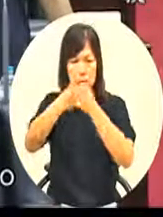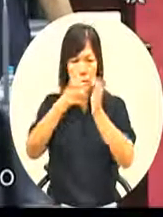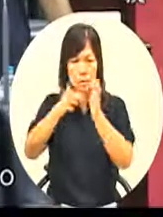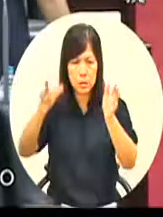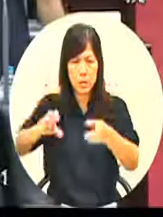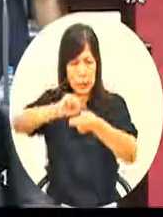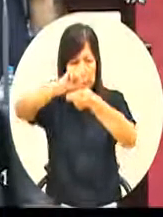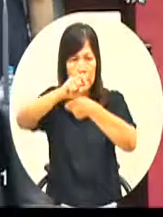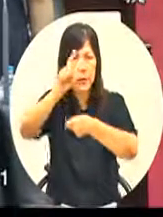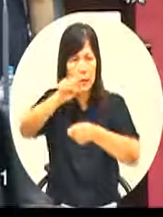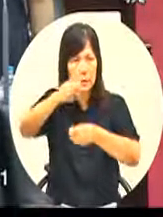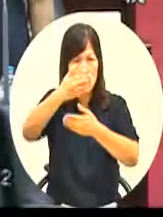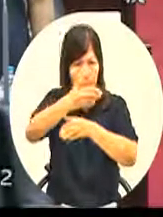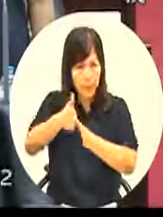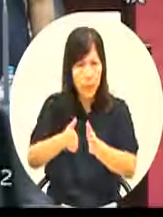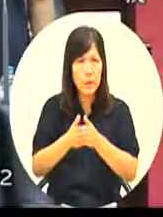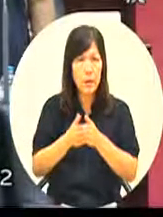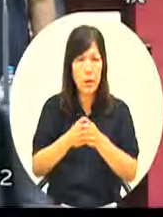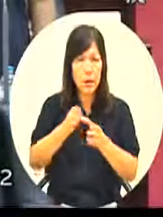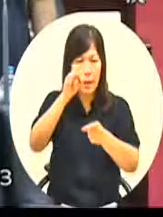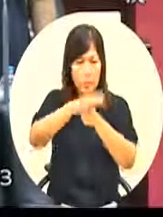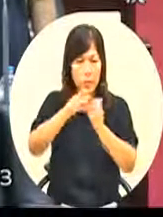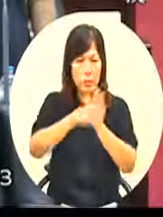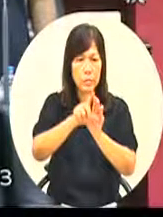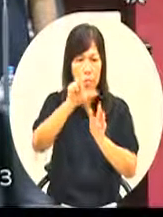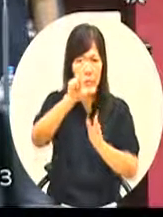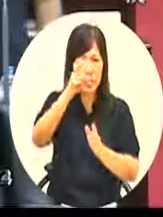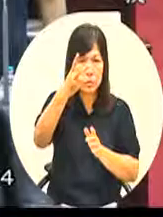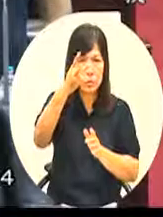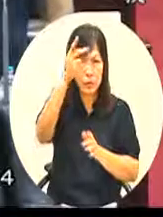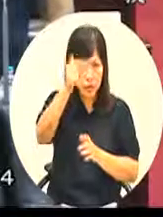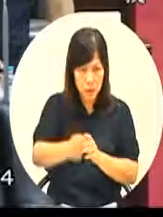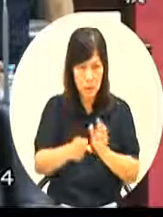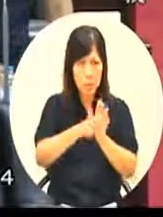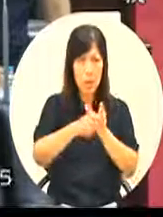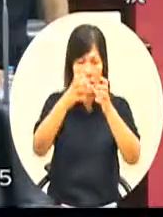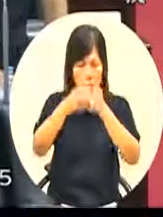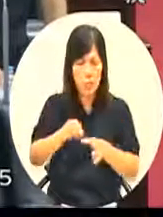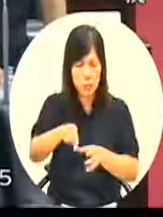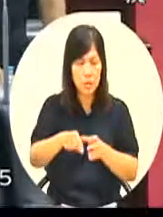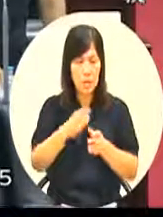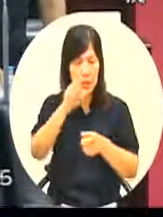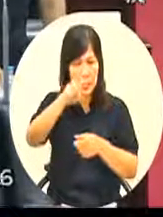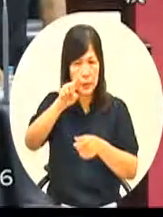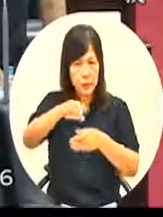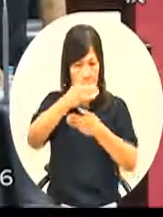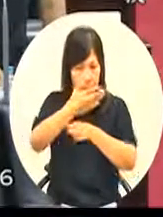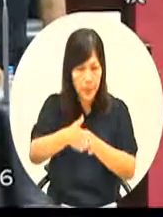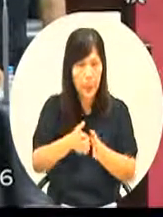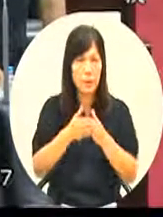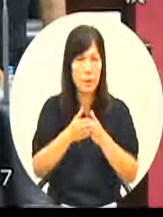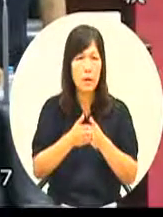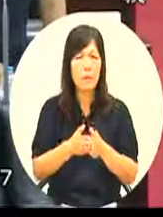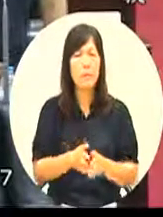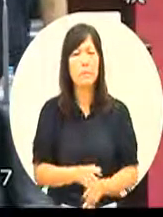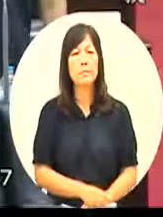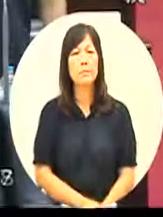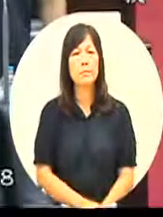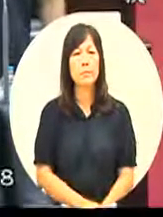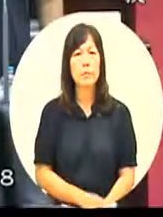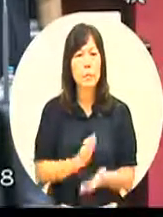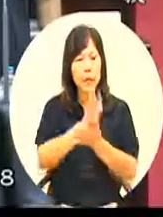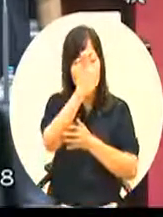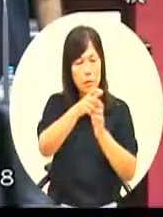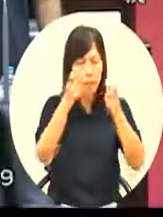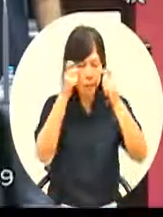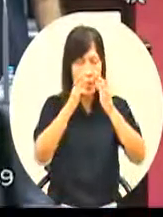1000班，要补助62亿的经费来成立这个1000班。那我想请教局长的就是说，那未来高